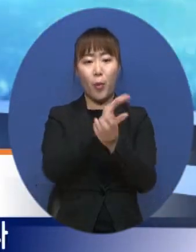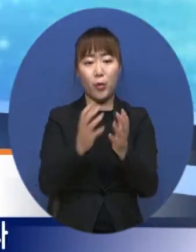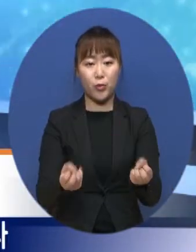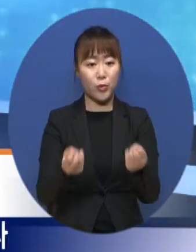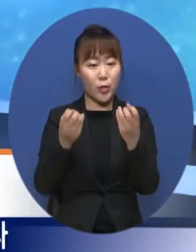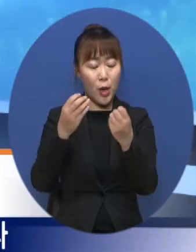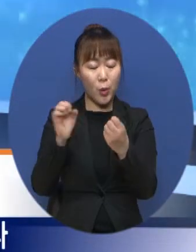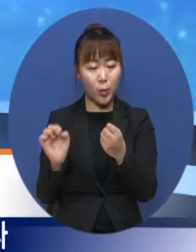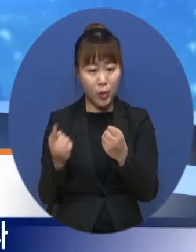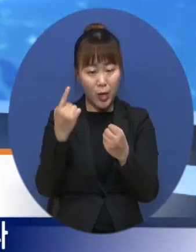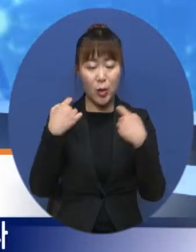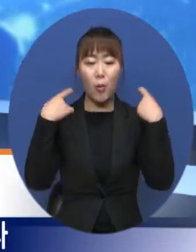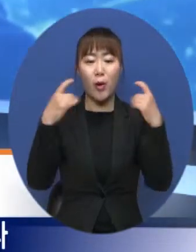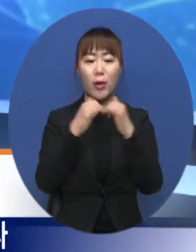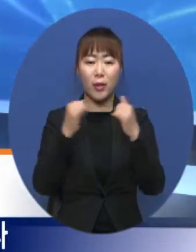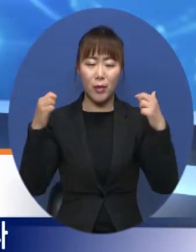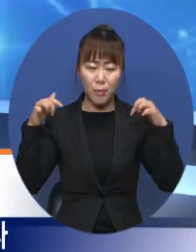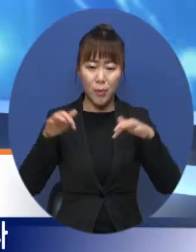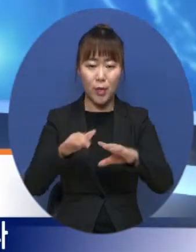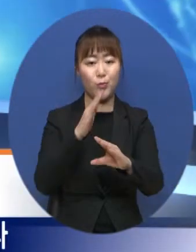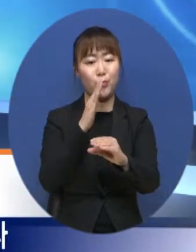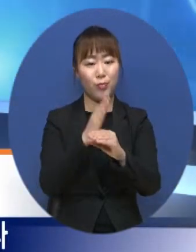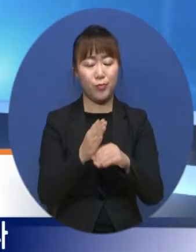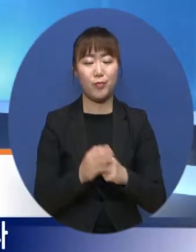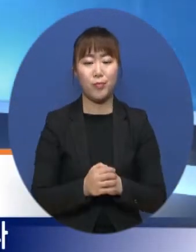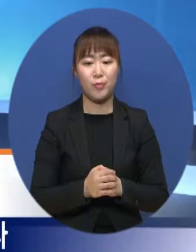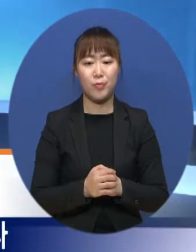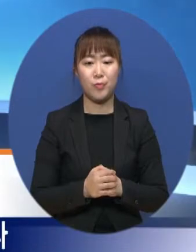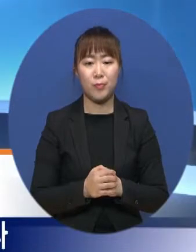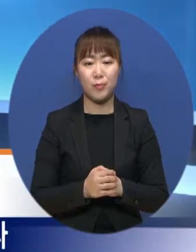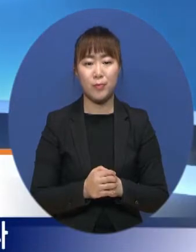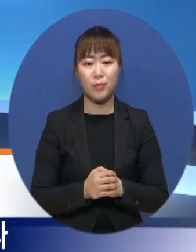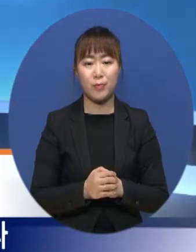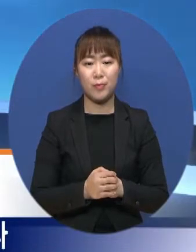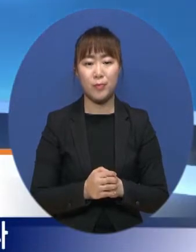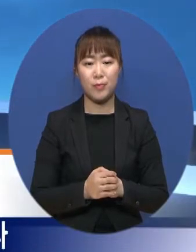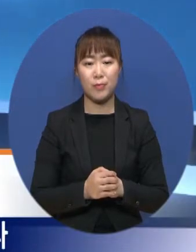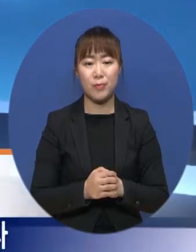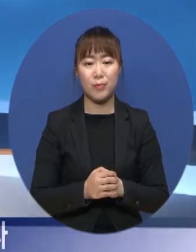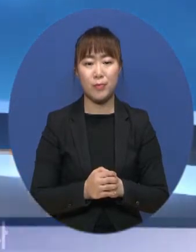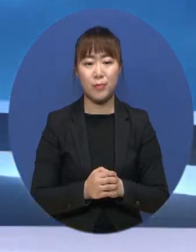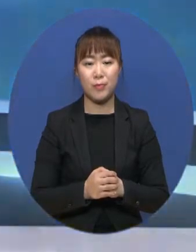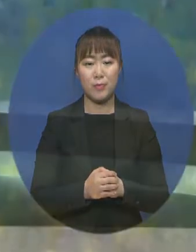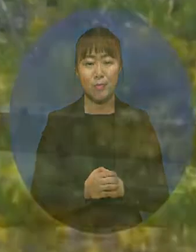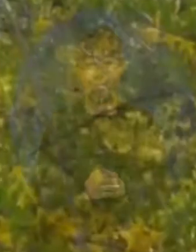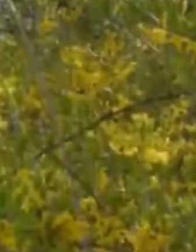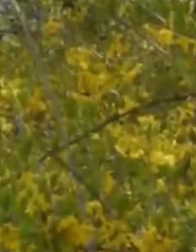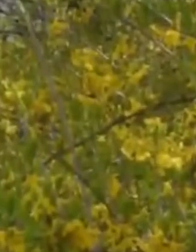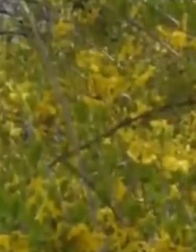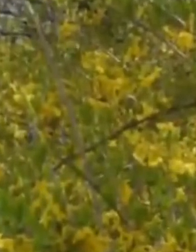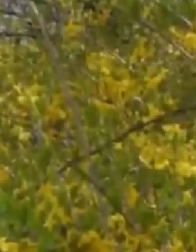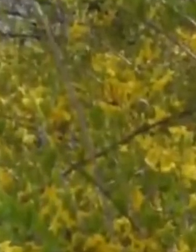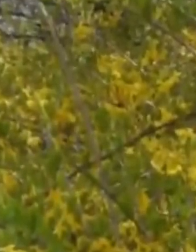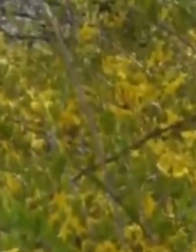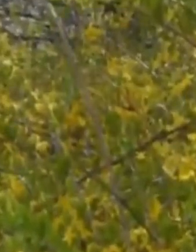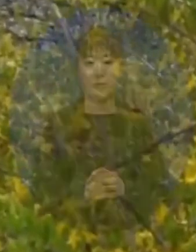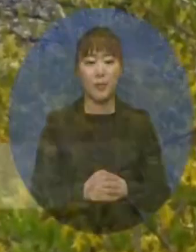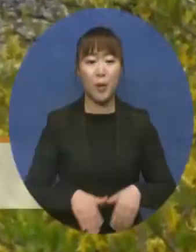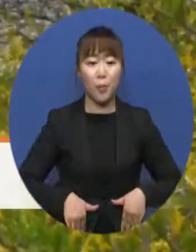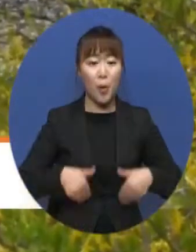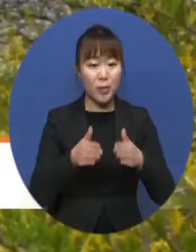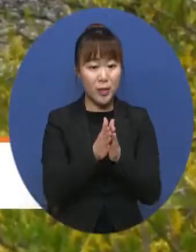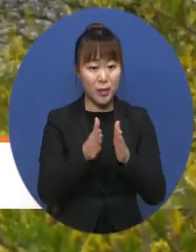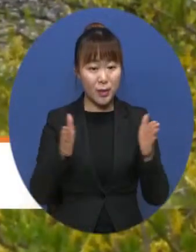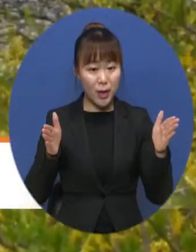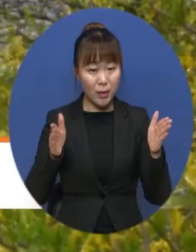열려 많은 관광객들의 발길이 이어지고 있는데요. 유채린 기자가 소식 전합니다. 봄의 시작을